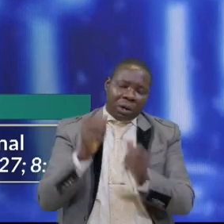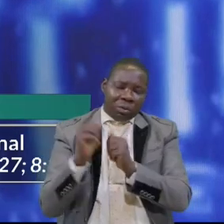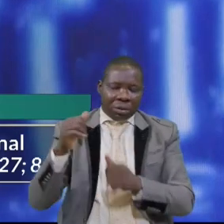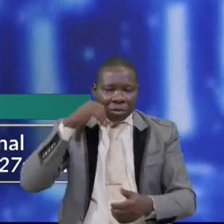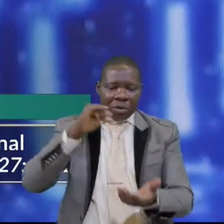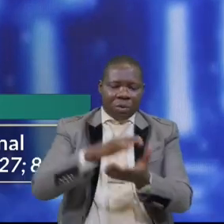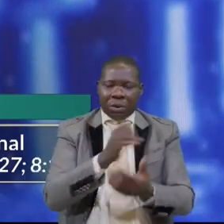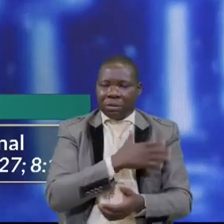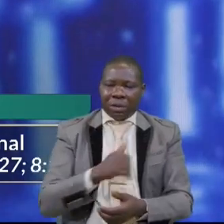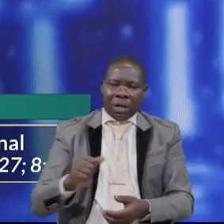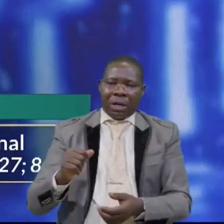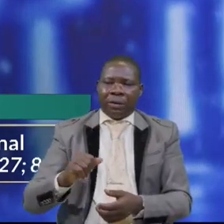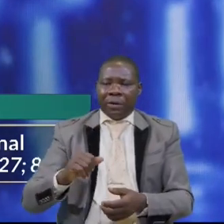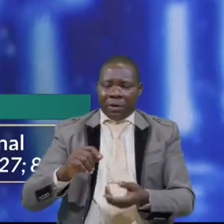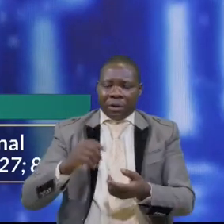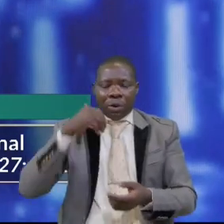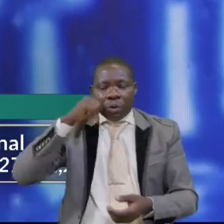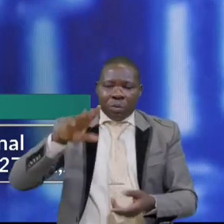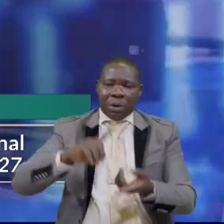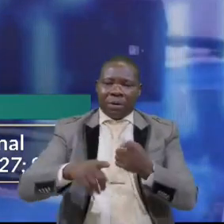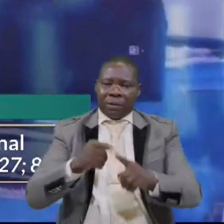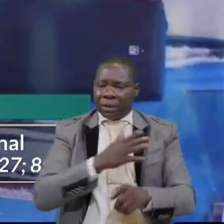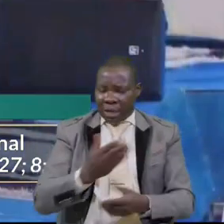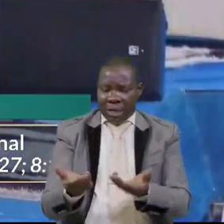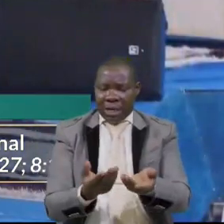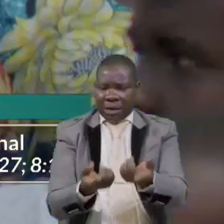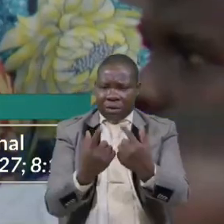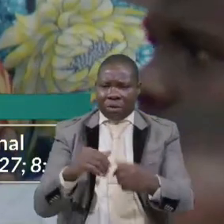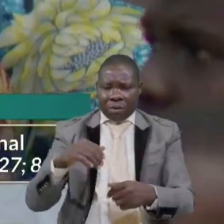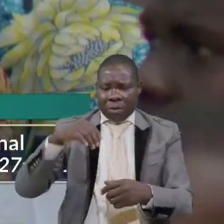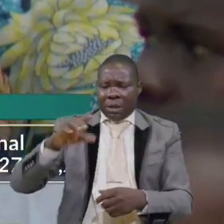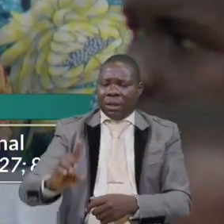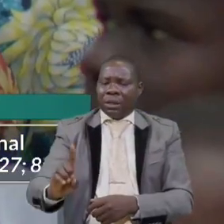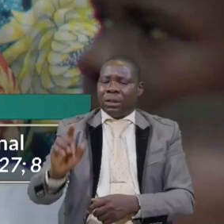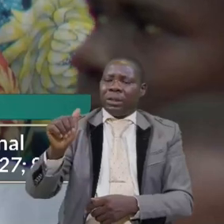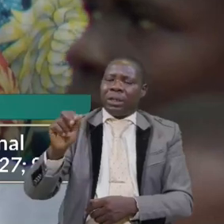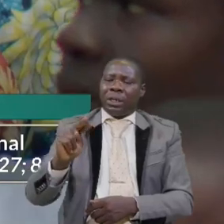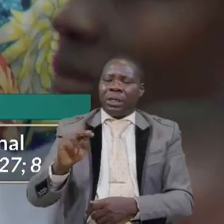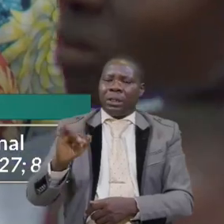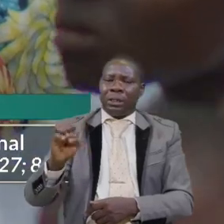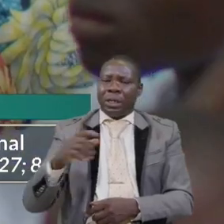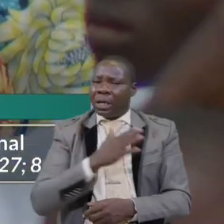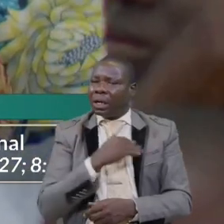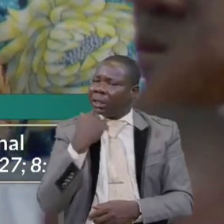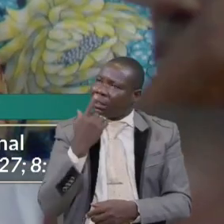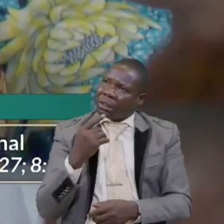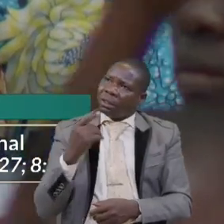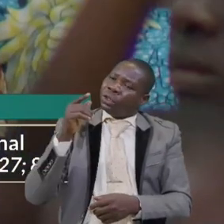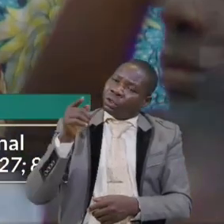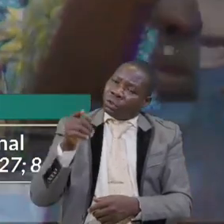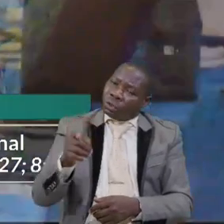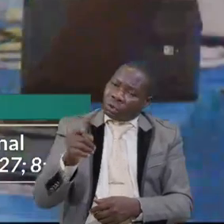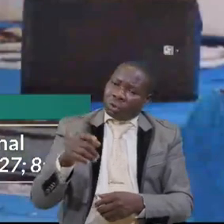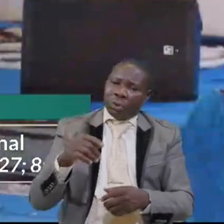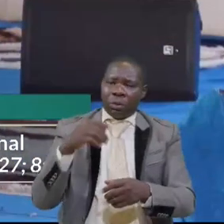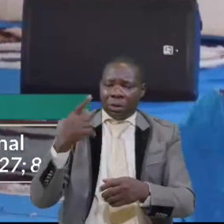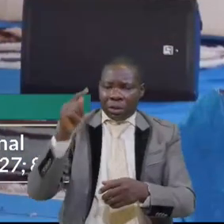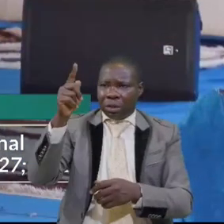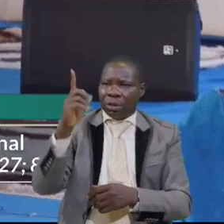Daniel vient d'un homme exceptionnel et dit, oh, Dieu à qui tu as manqué de